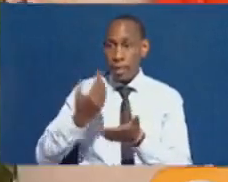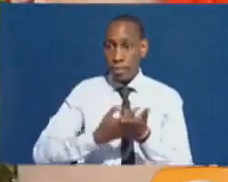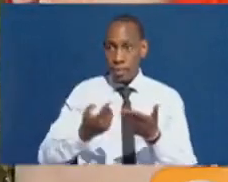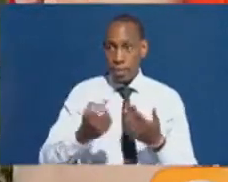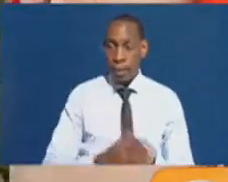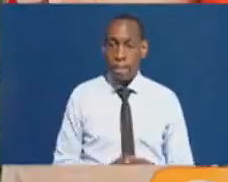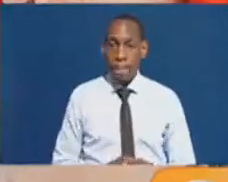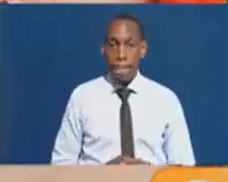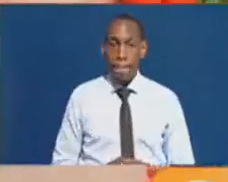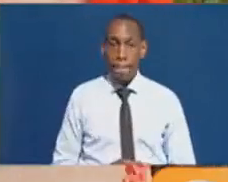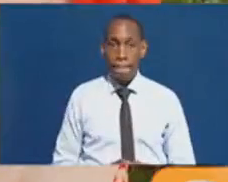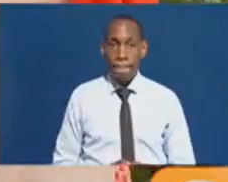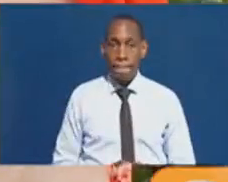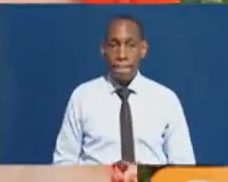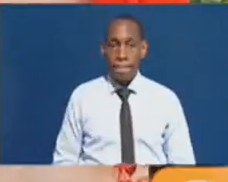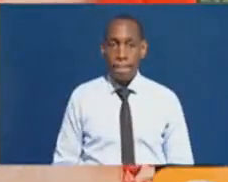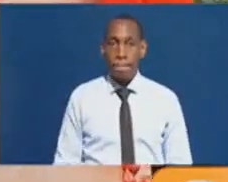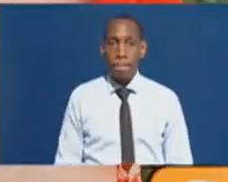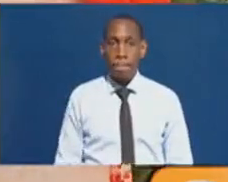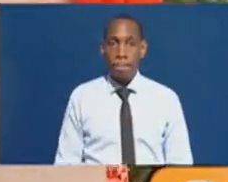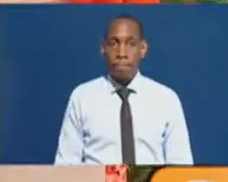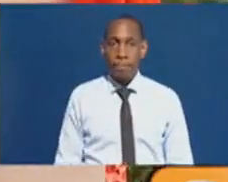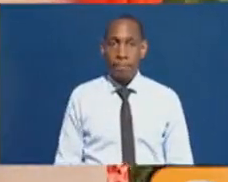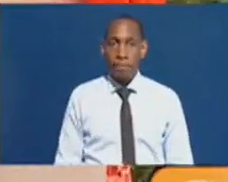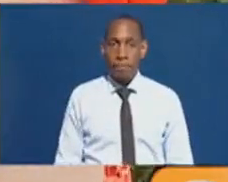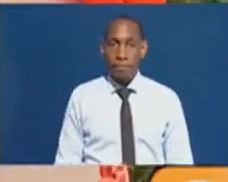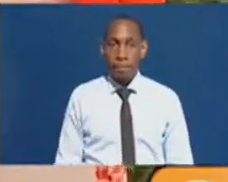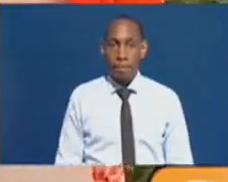Sheila Chelangat, Runinga ya Citizen.